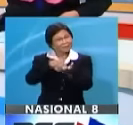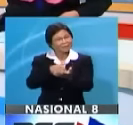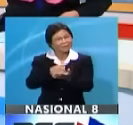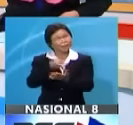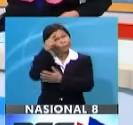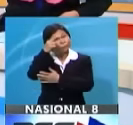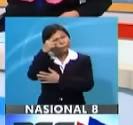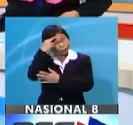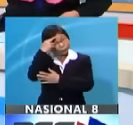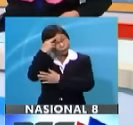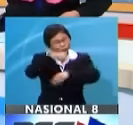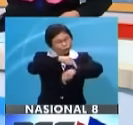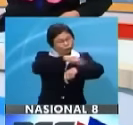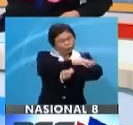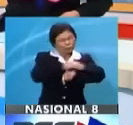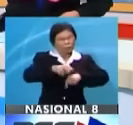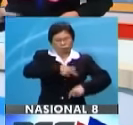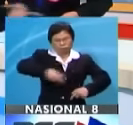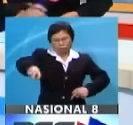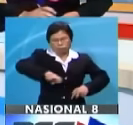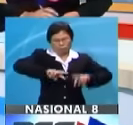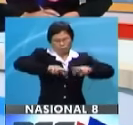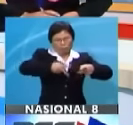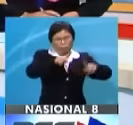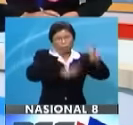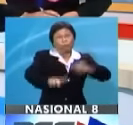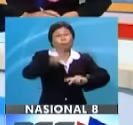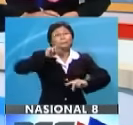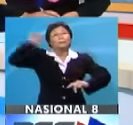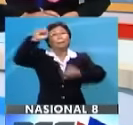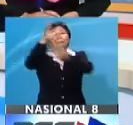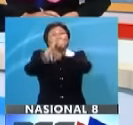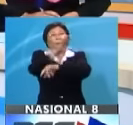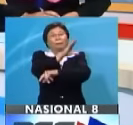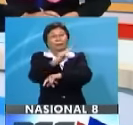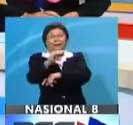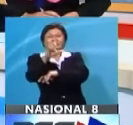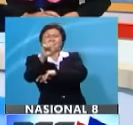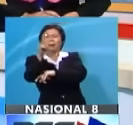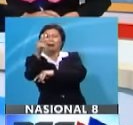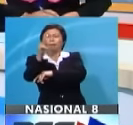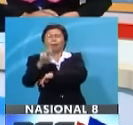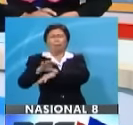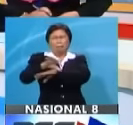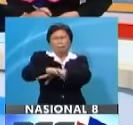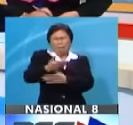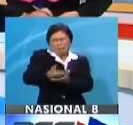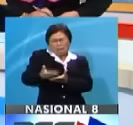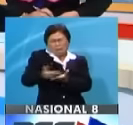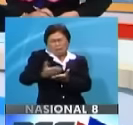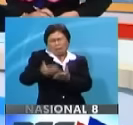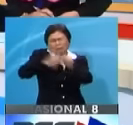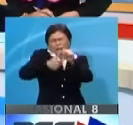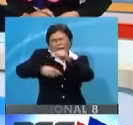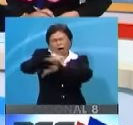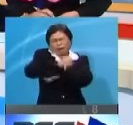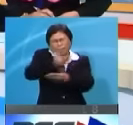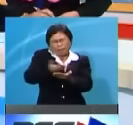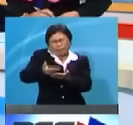Faktor geografi serta logistik menyebabkan penduduk di Sabah, Sarawak dan Labuan terpaksa membeli barangan keperluan harian pada harga